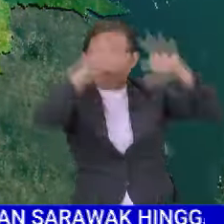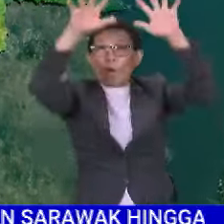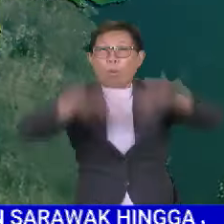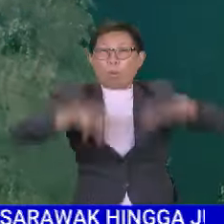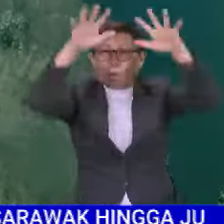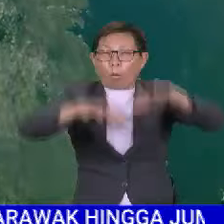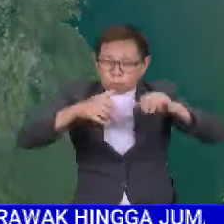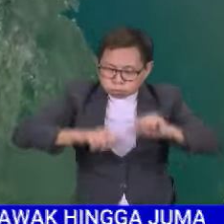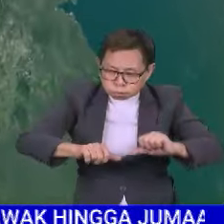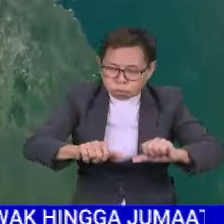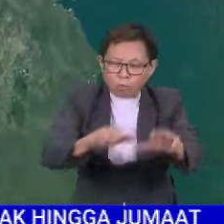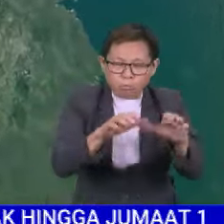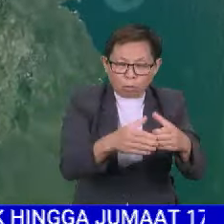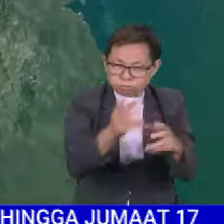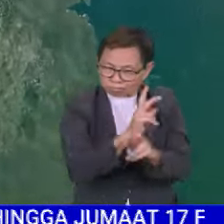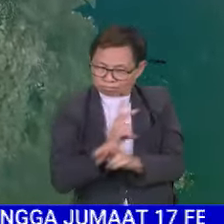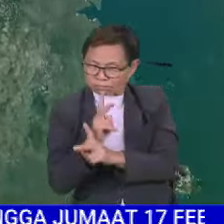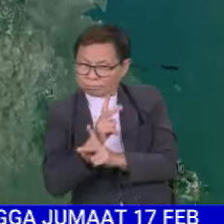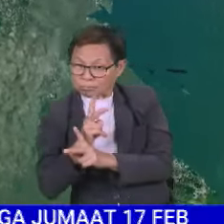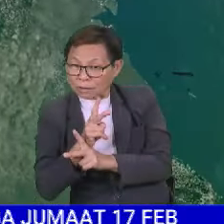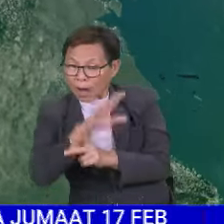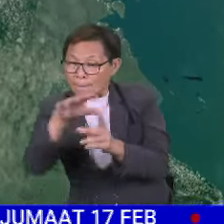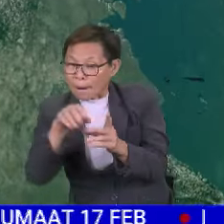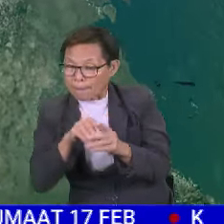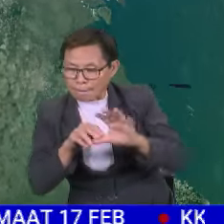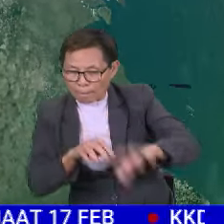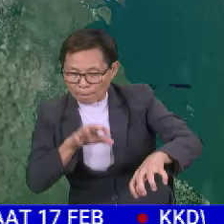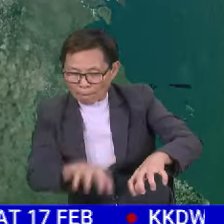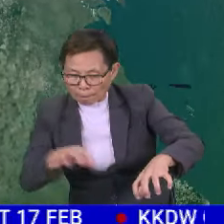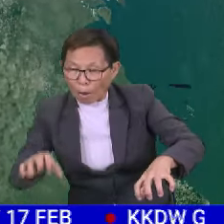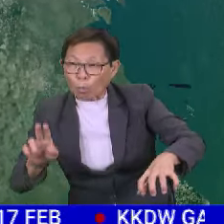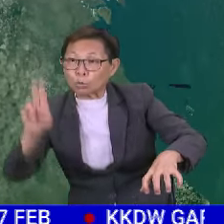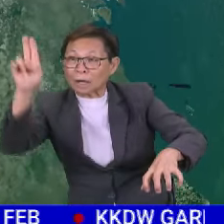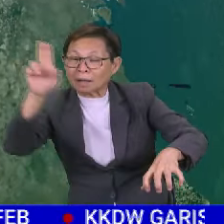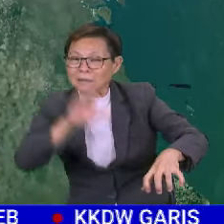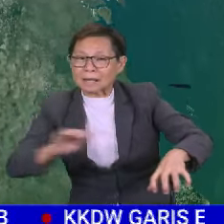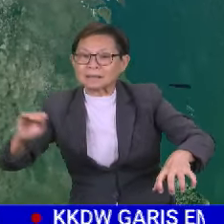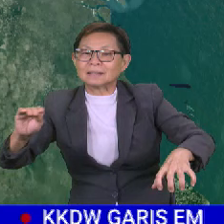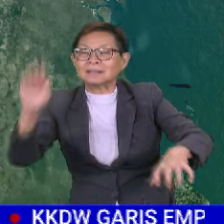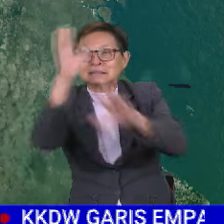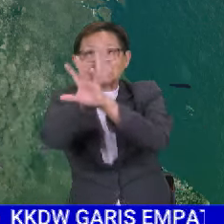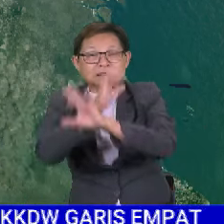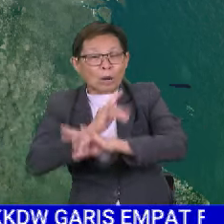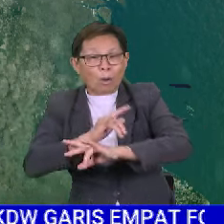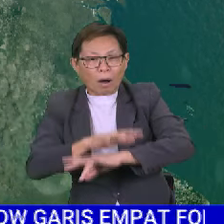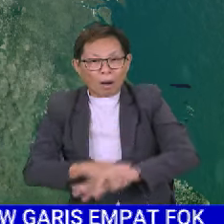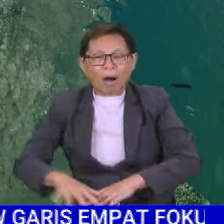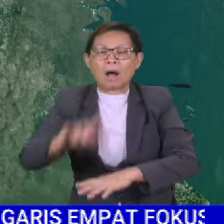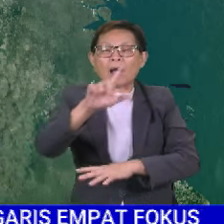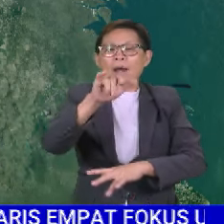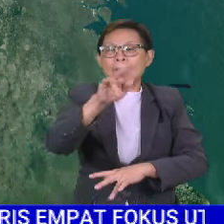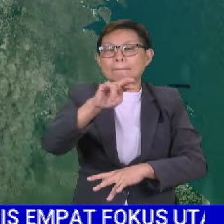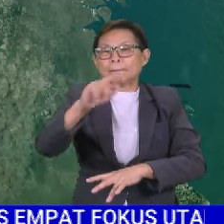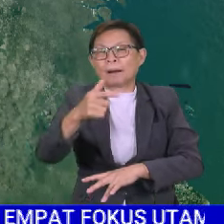hujan berterusan kategori waspada melibatkan bahagian-bahagian di sebelah utara dan pedalaman negeri Sarawak ini, seperti di